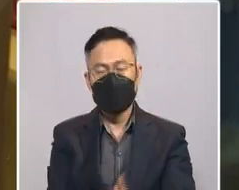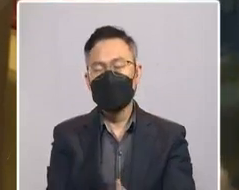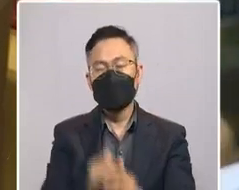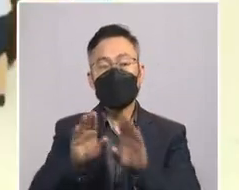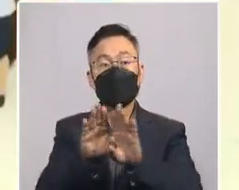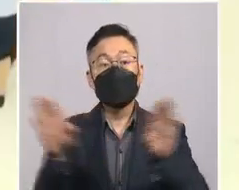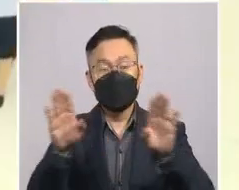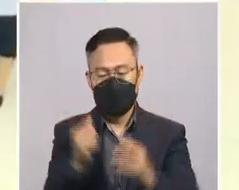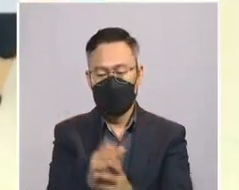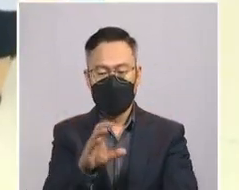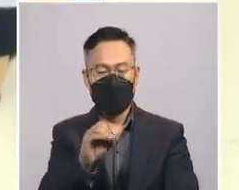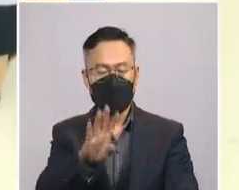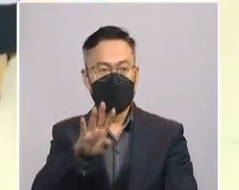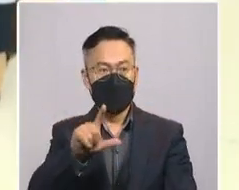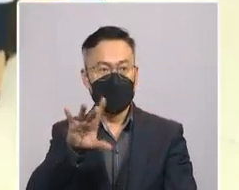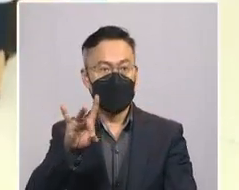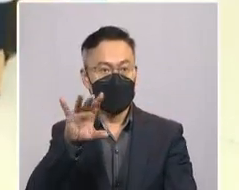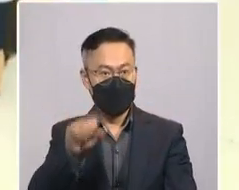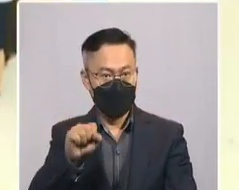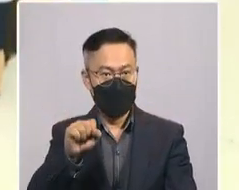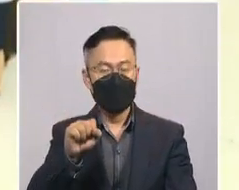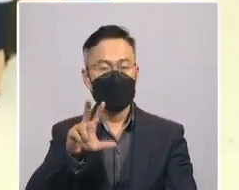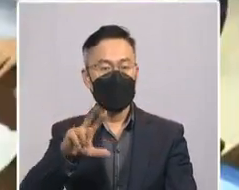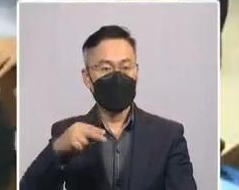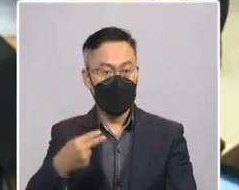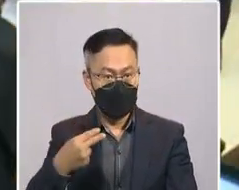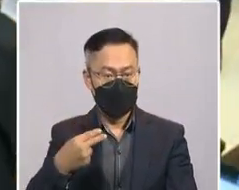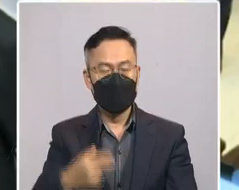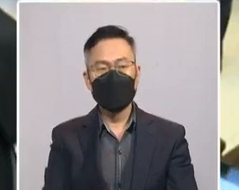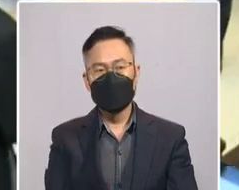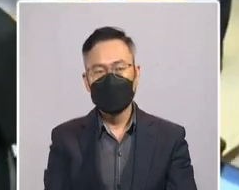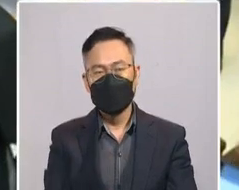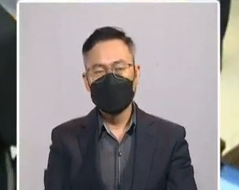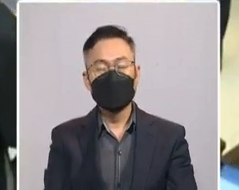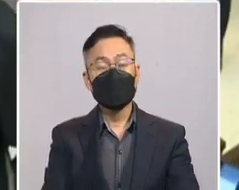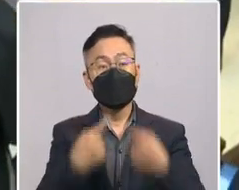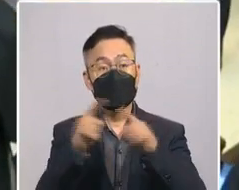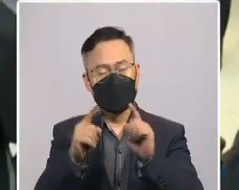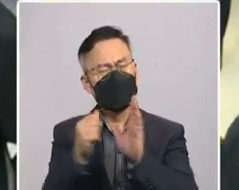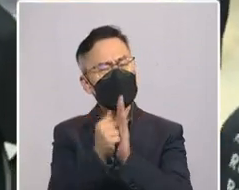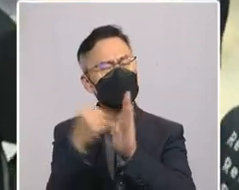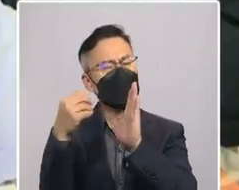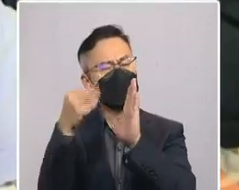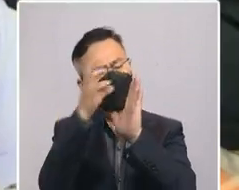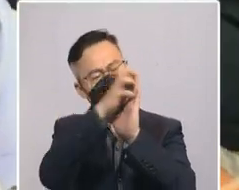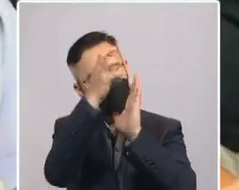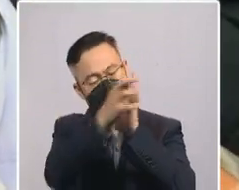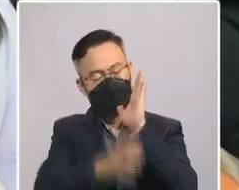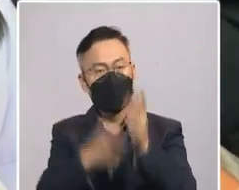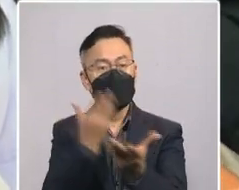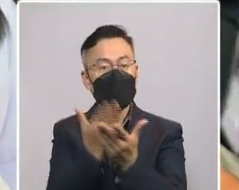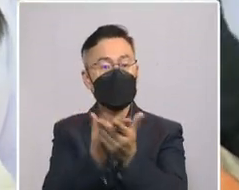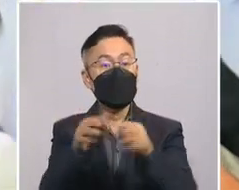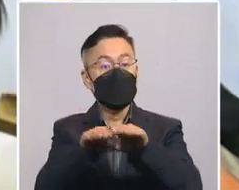ที่54ล้าน8แสน30,000แล้วก็ส่วนพื้นที่ในบริการในเขตภูมิภาคราคาเริ่มต้นการประ